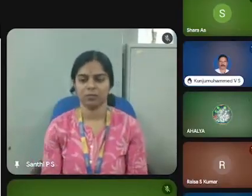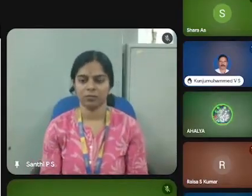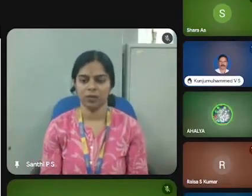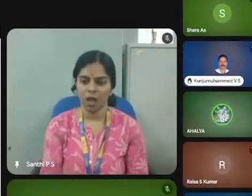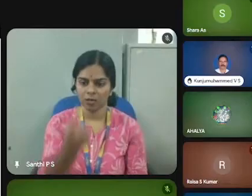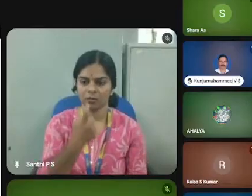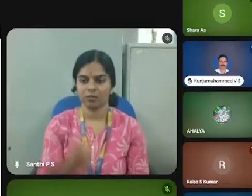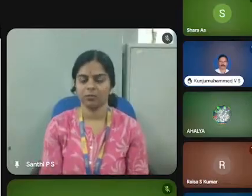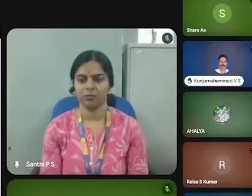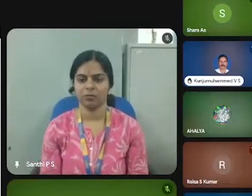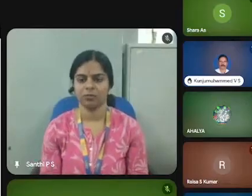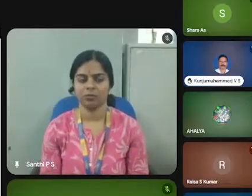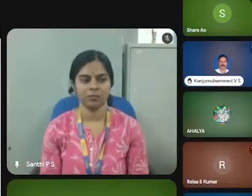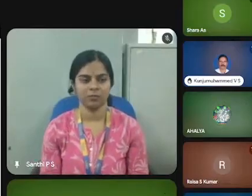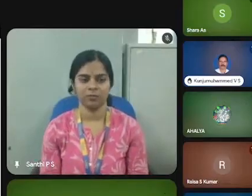മാം,